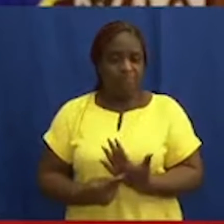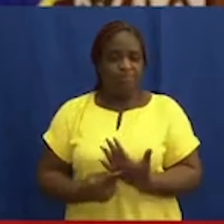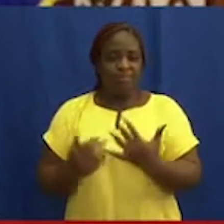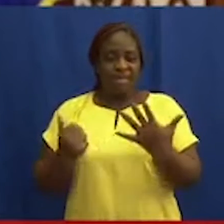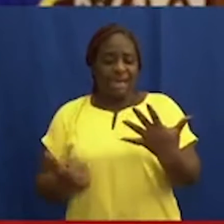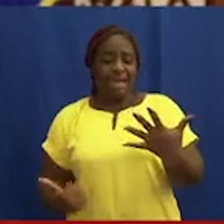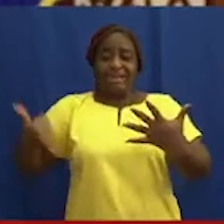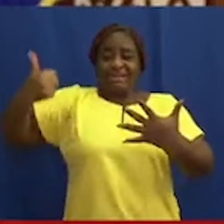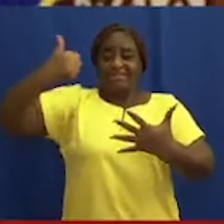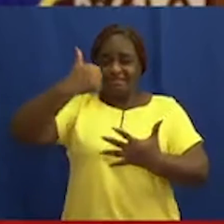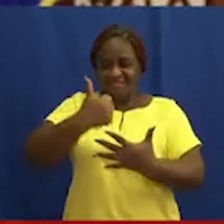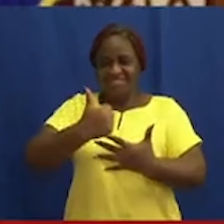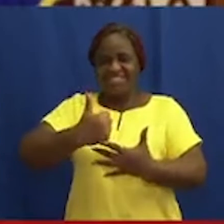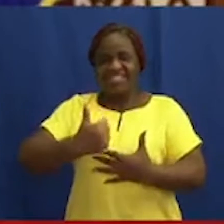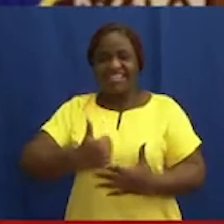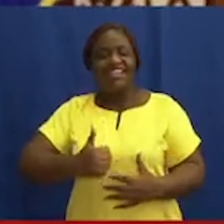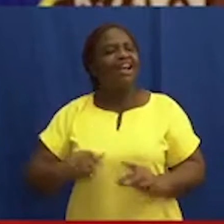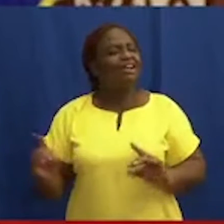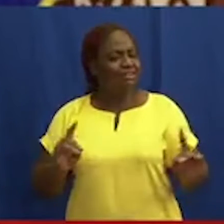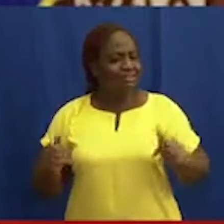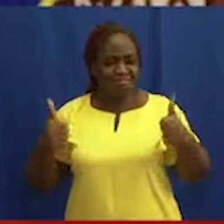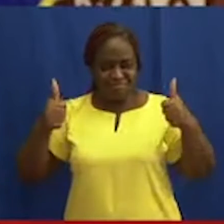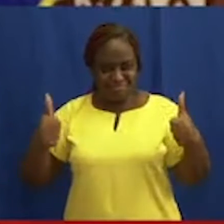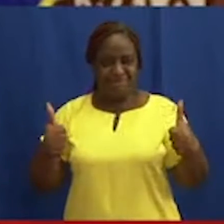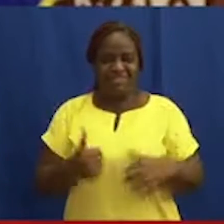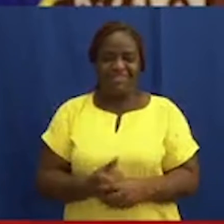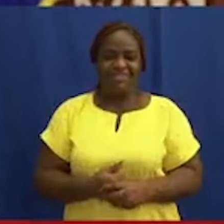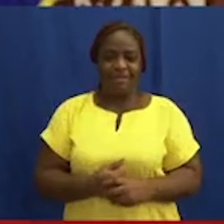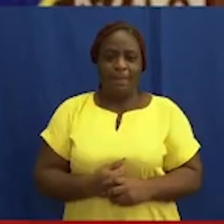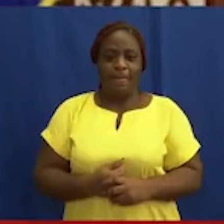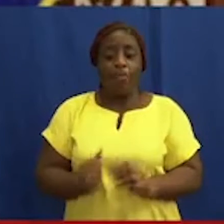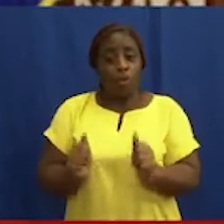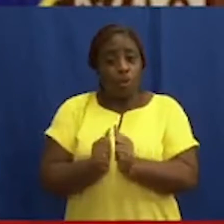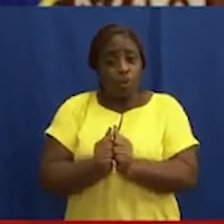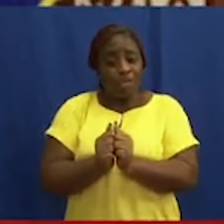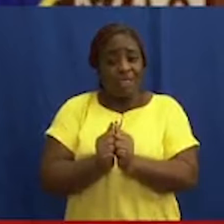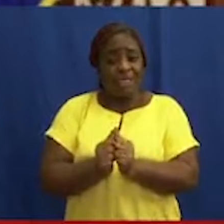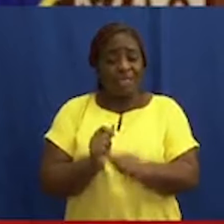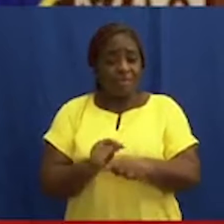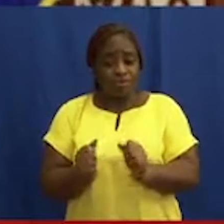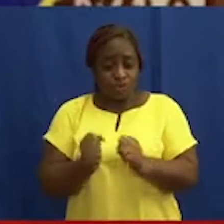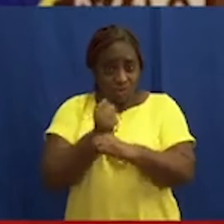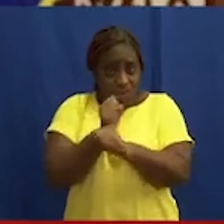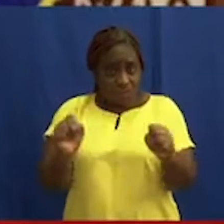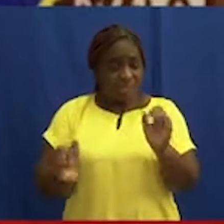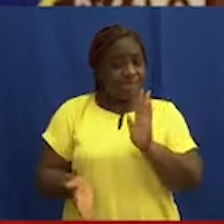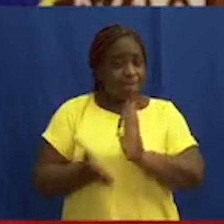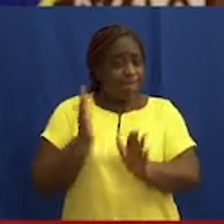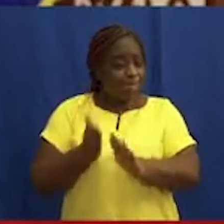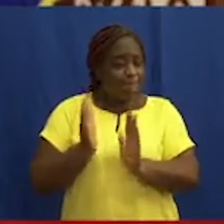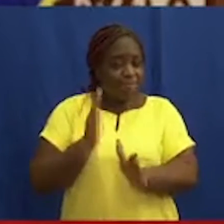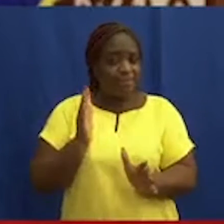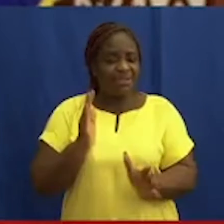cewa hakan na kara saka iyalai da yawa da kuma kasuwanci cikin hali na